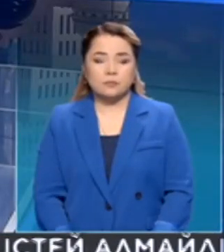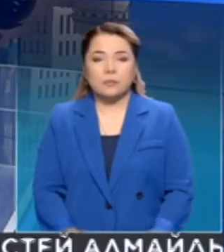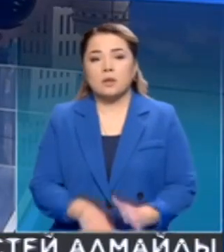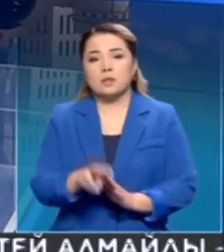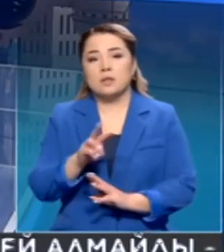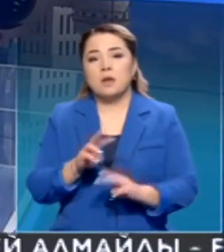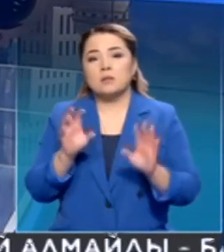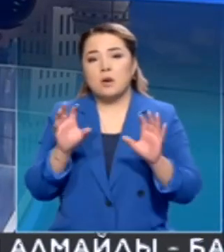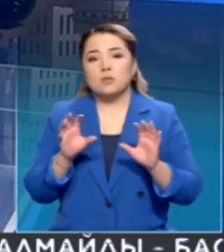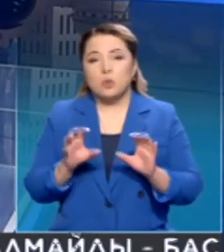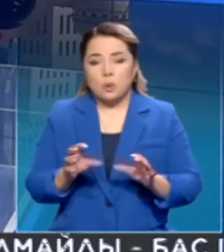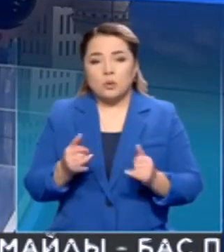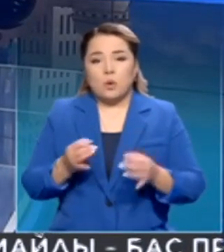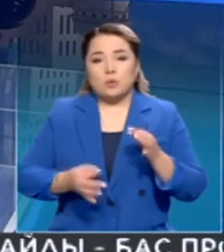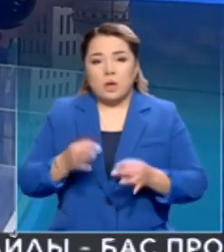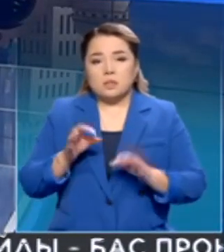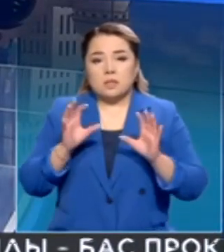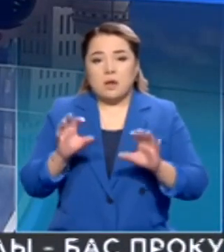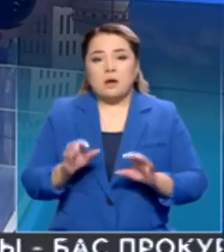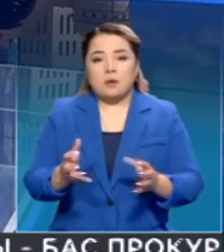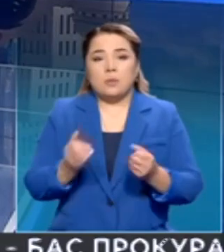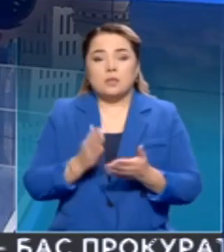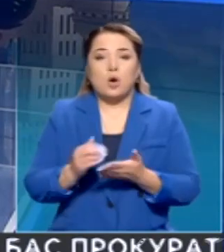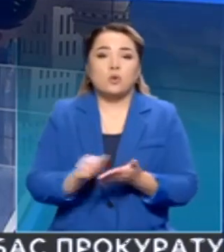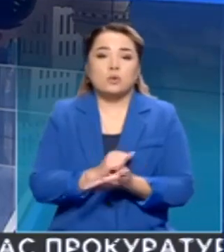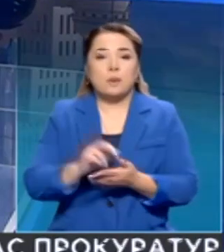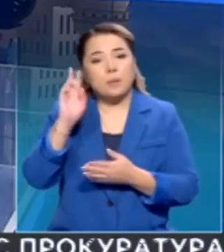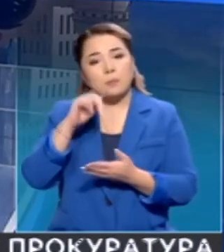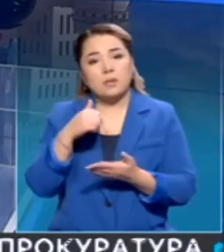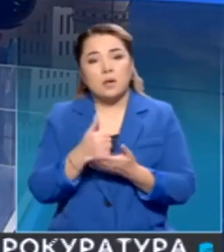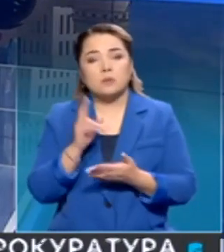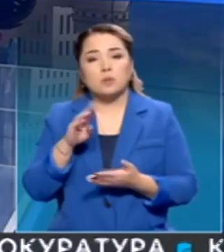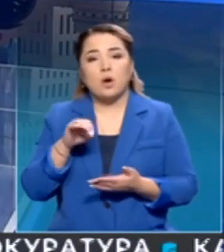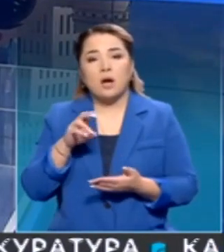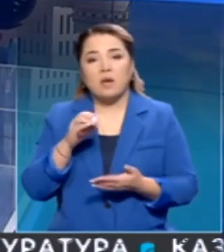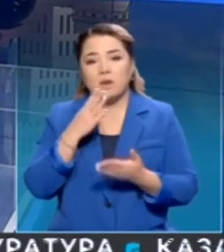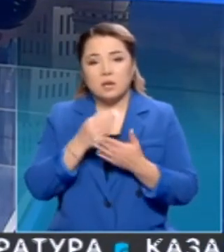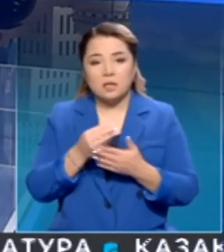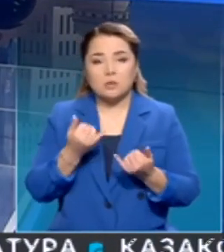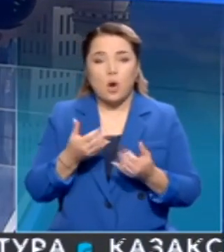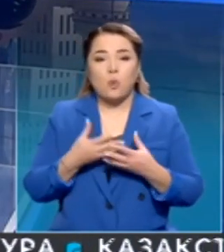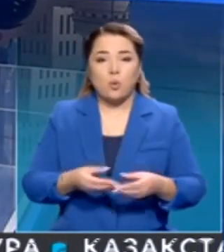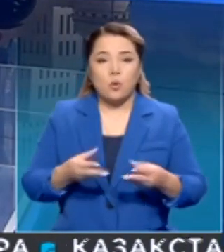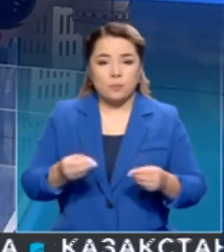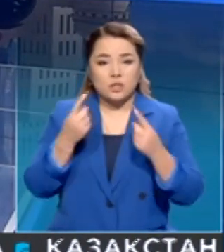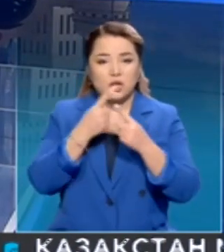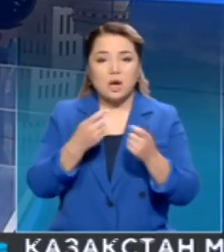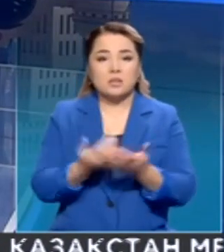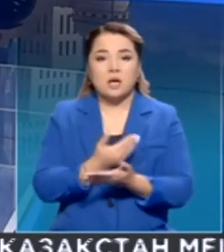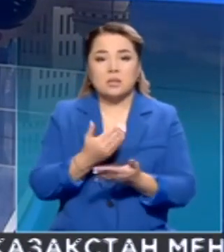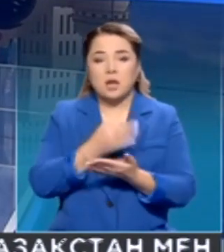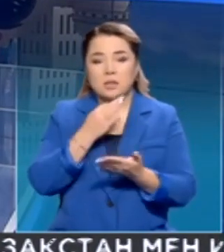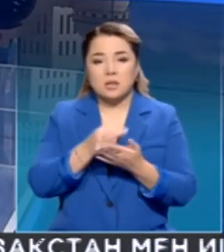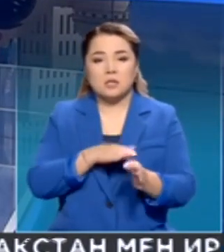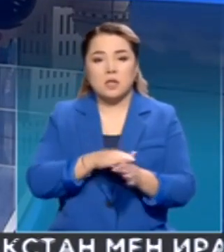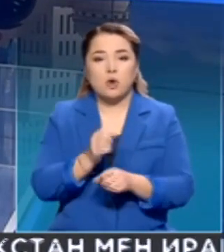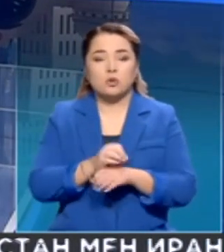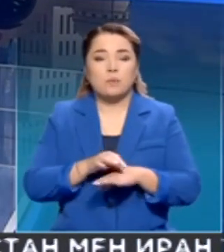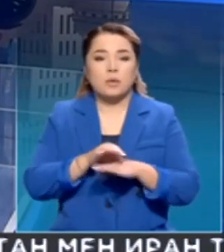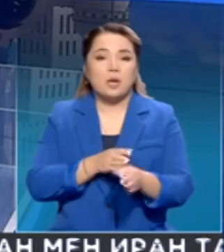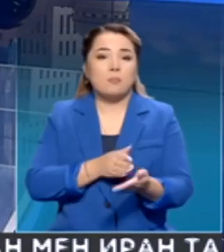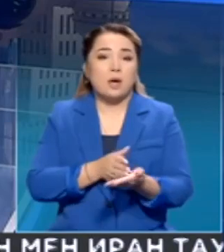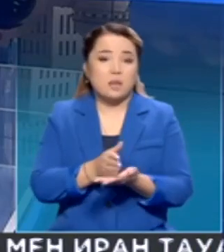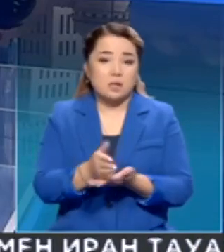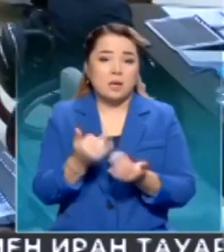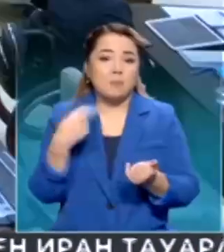Сенат конституциялық сот туралы заң қабылдады. Құжат мемлекет басшысы Қасым Жомарт Тоқаевтың көктемде жариялаған жолдауын іске асыруға бағытталған.